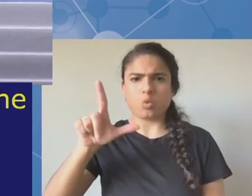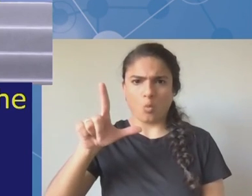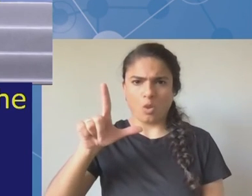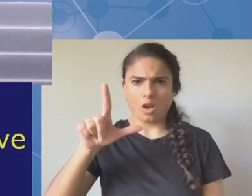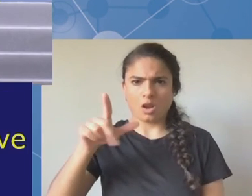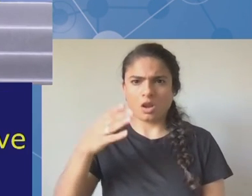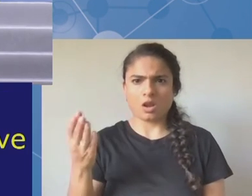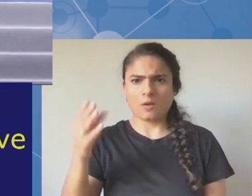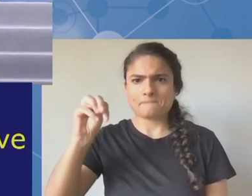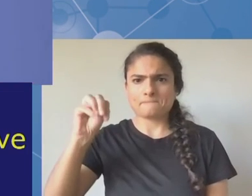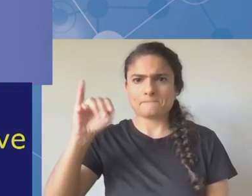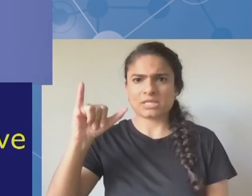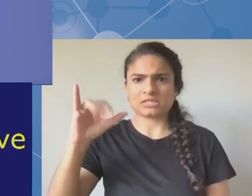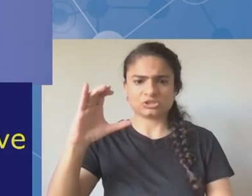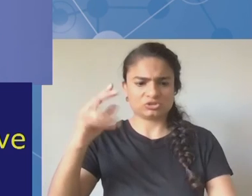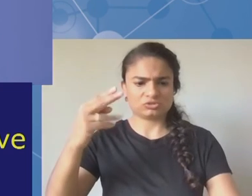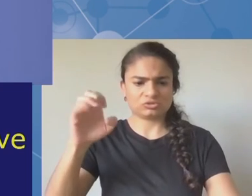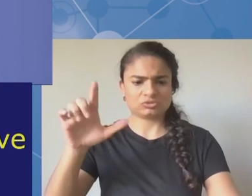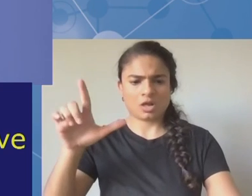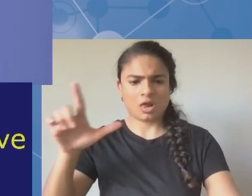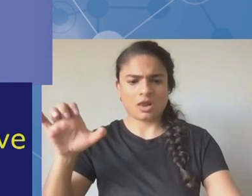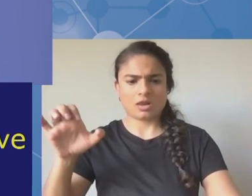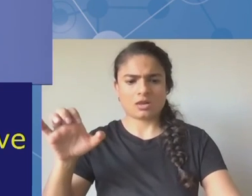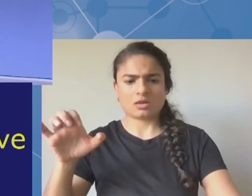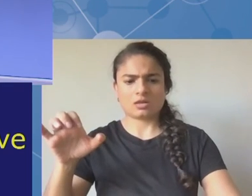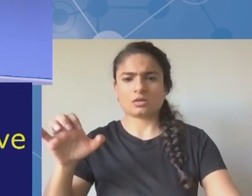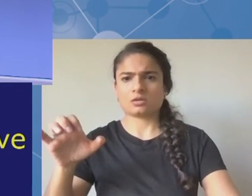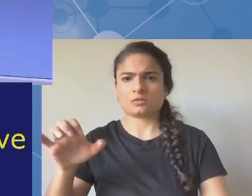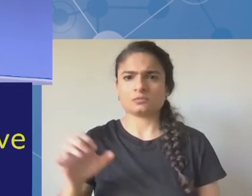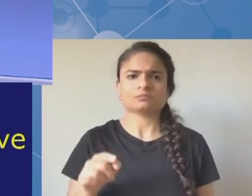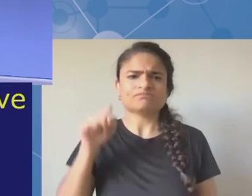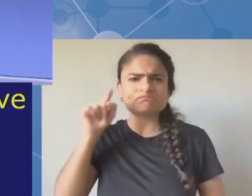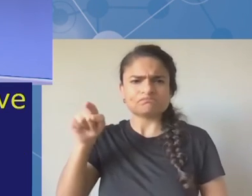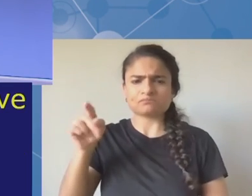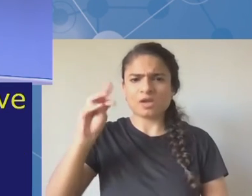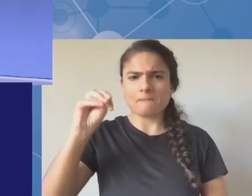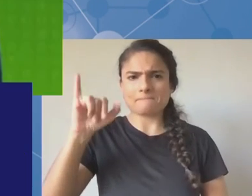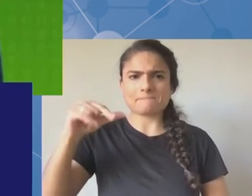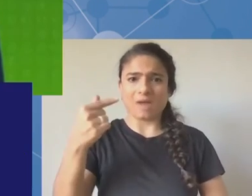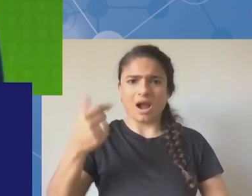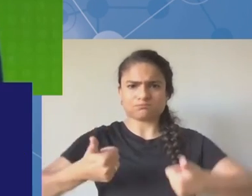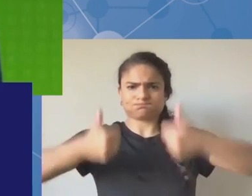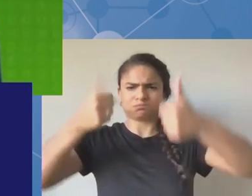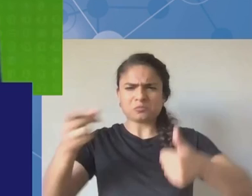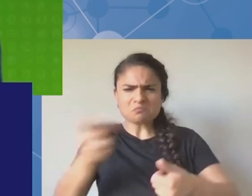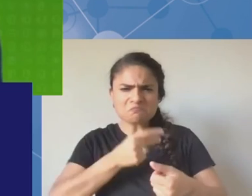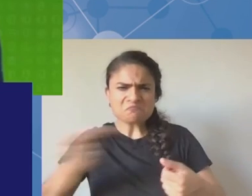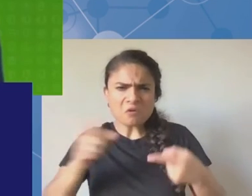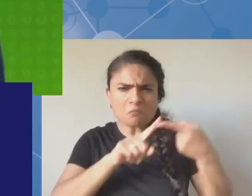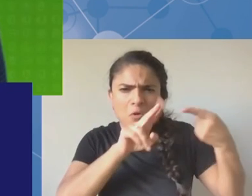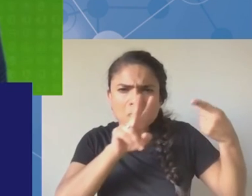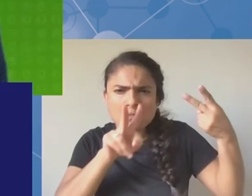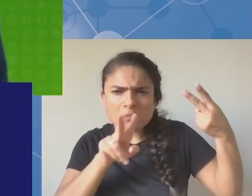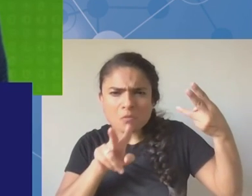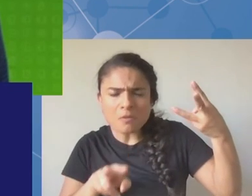Он будет следующим председателем многосторонней консультационной группы МАГ.